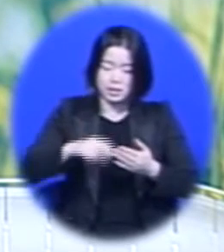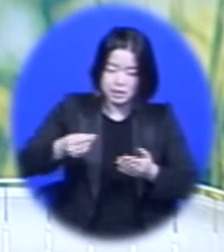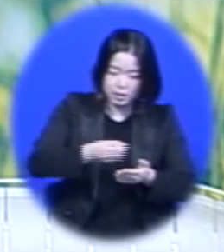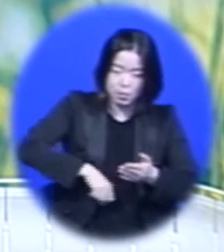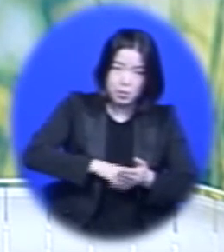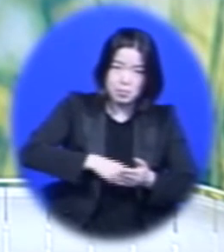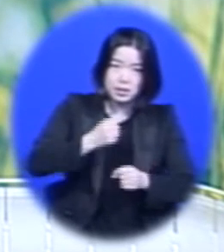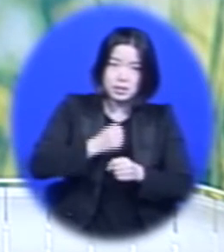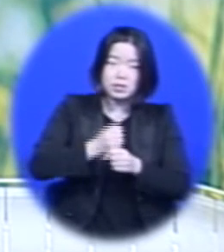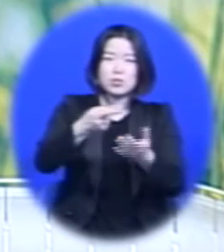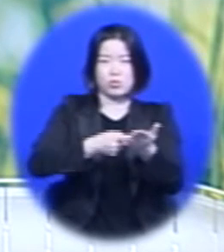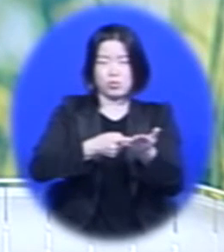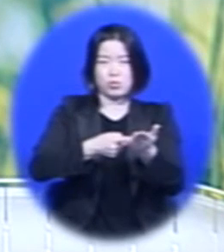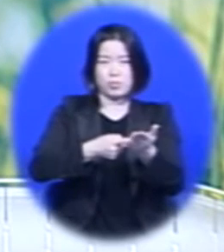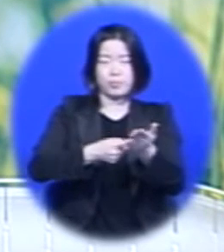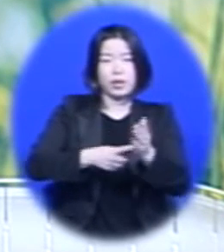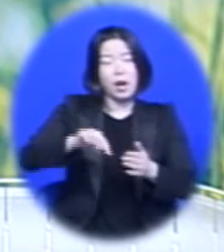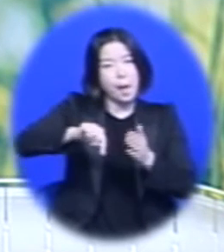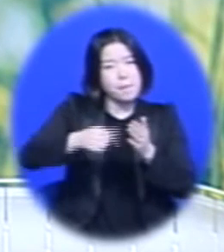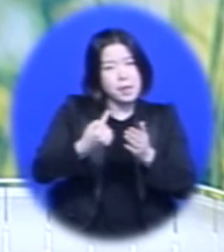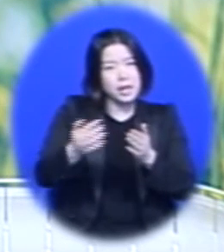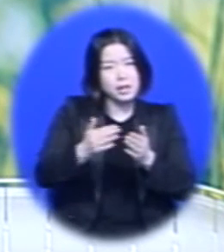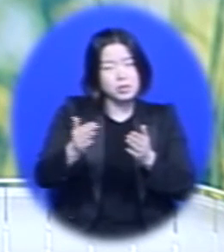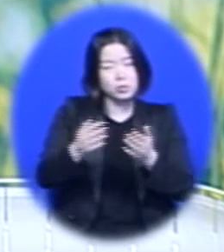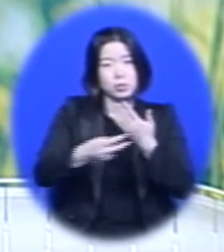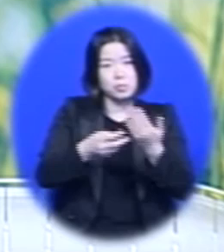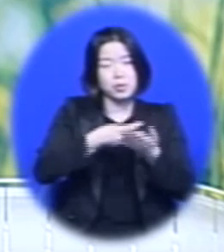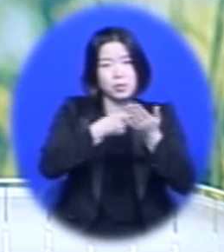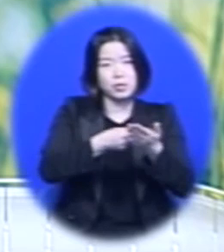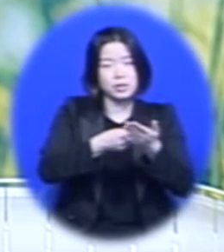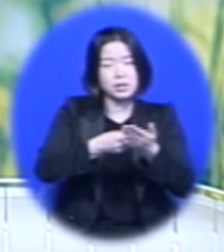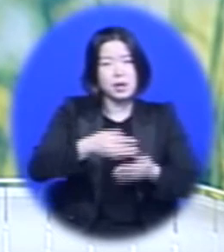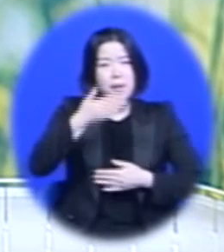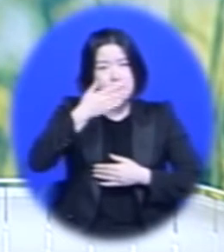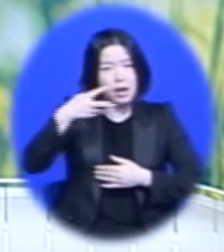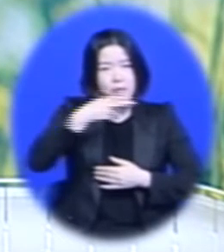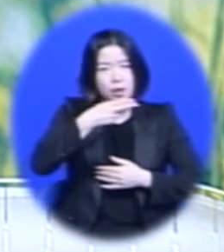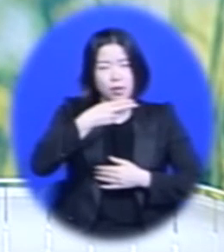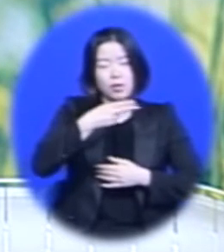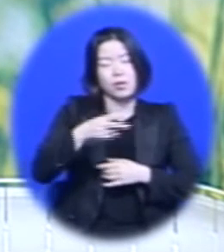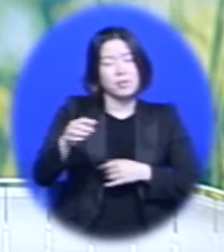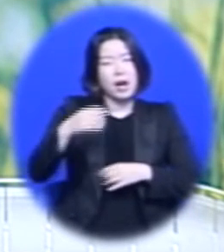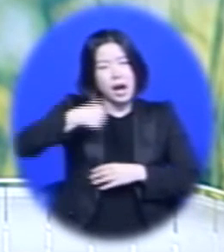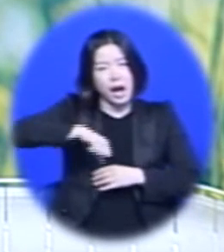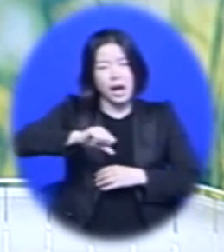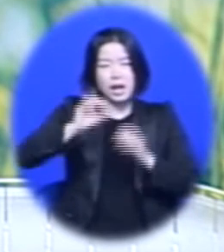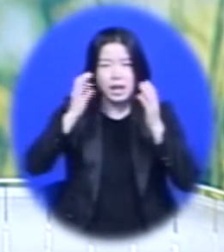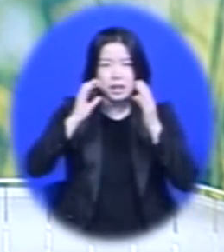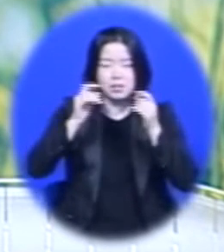받았습니다. 100일 정도의 병원 생활 중 약 90일은 금식과 절식으로 아들은 매일